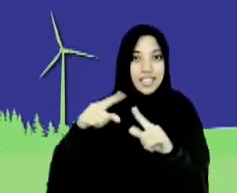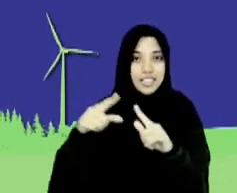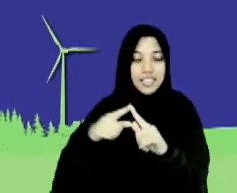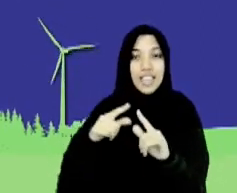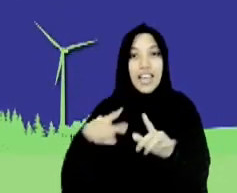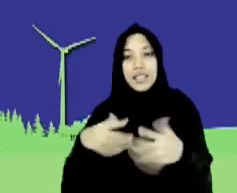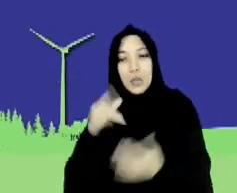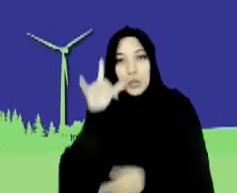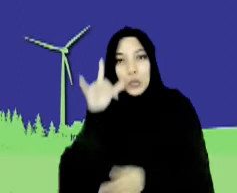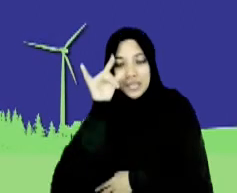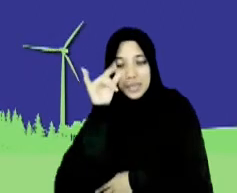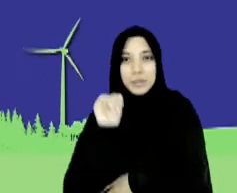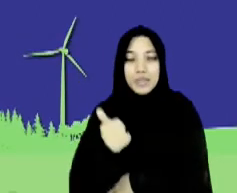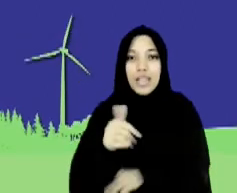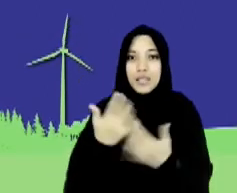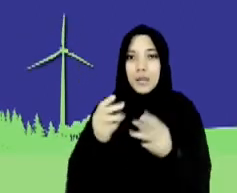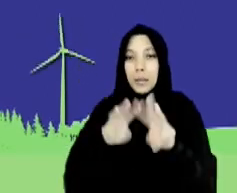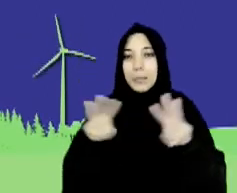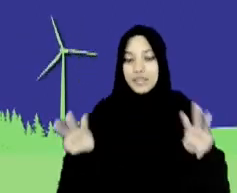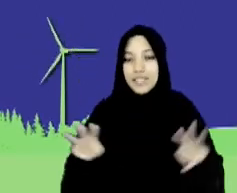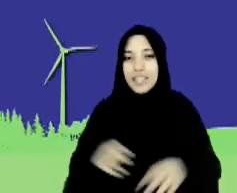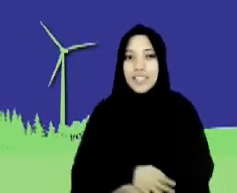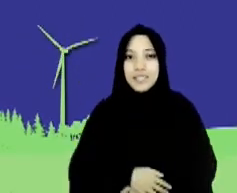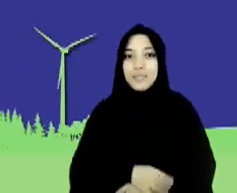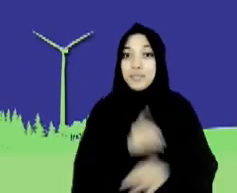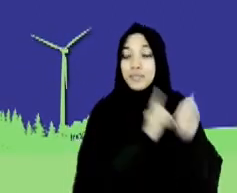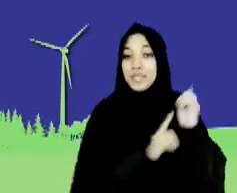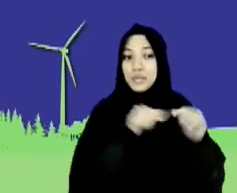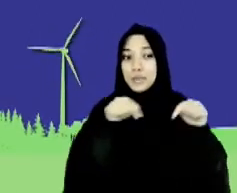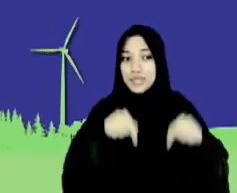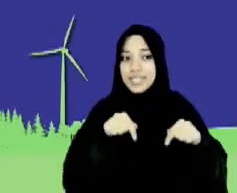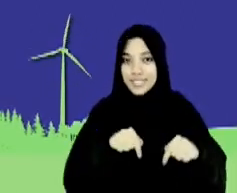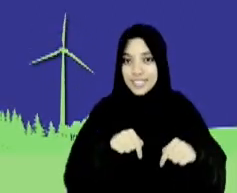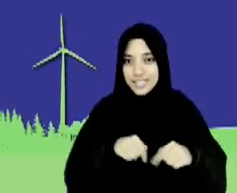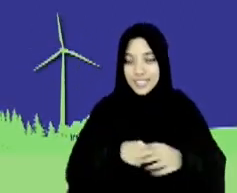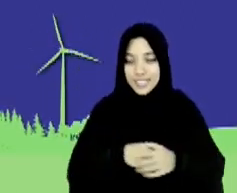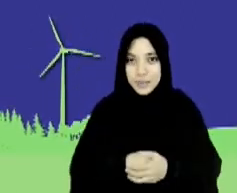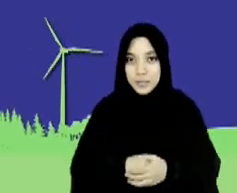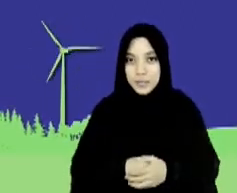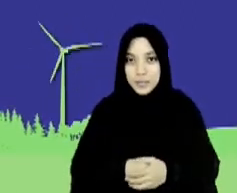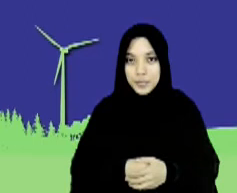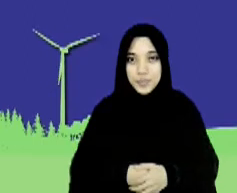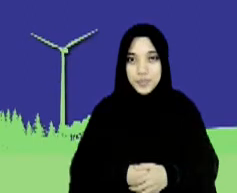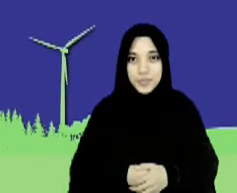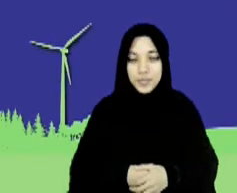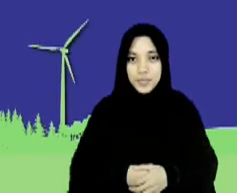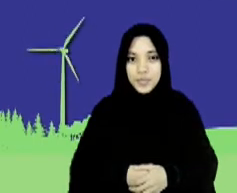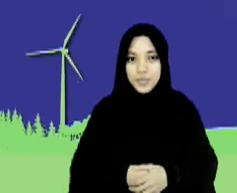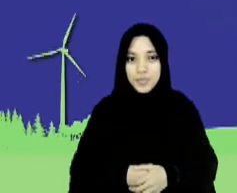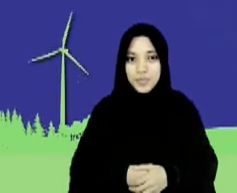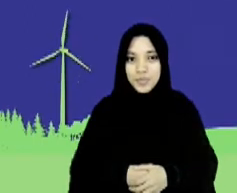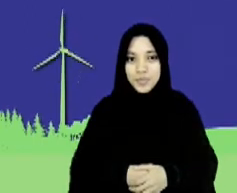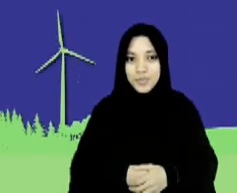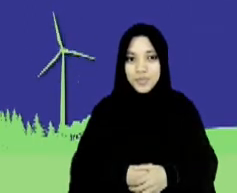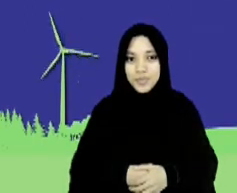coid dan tentunya diskusi ini eh dapat eh e